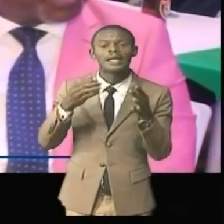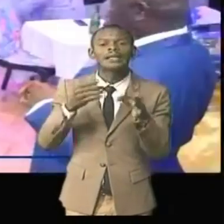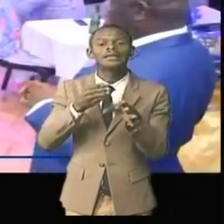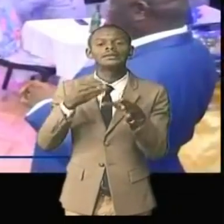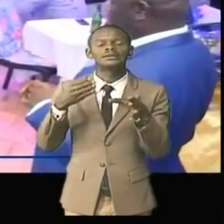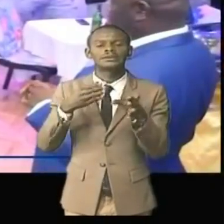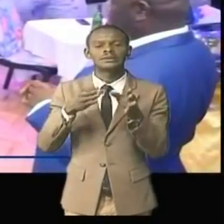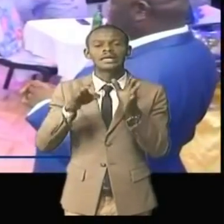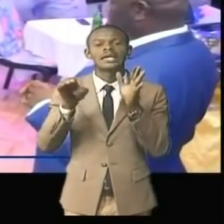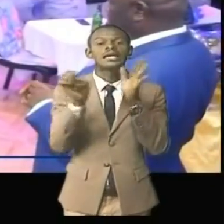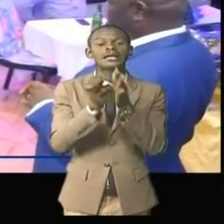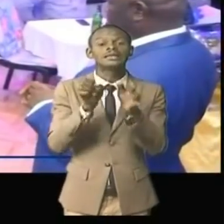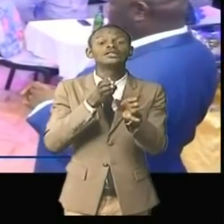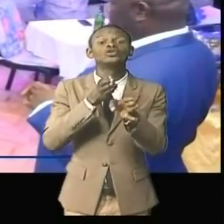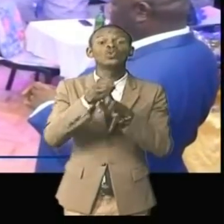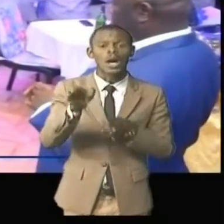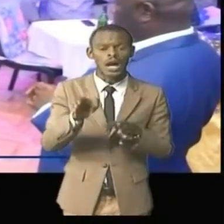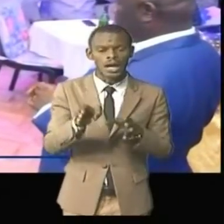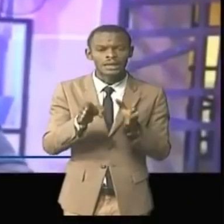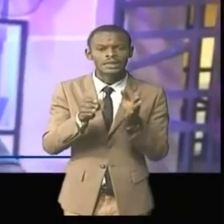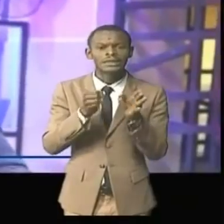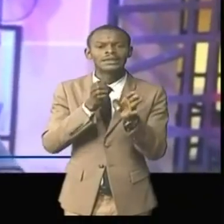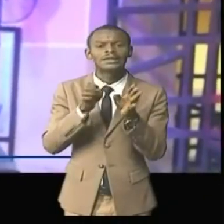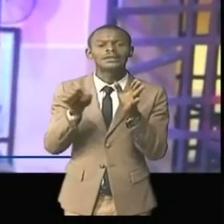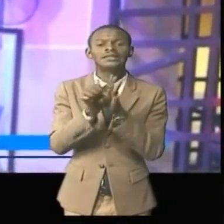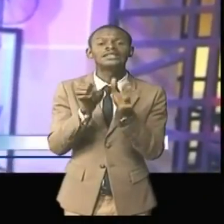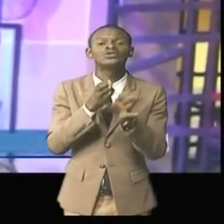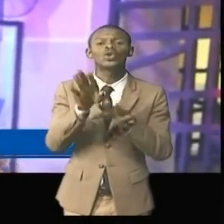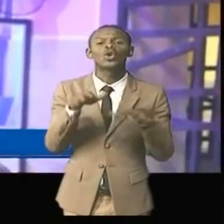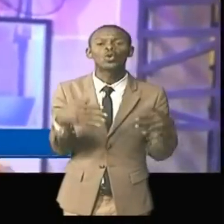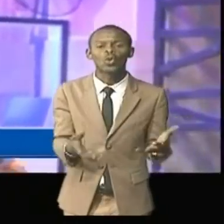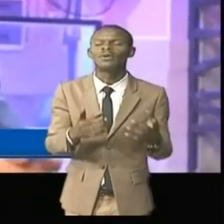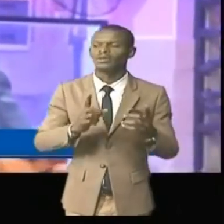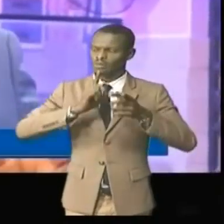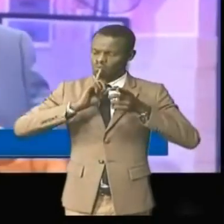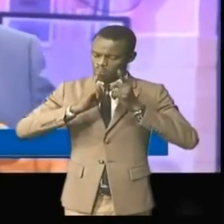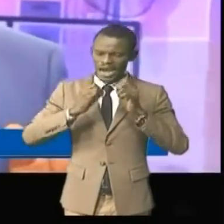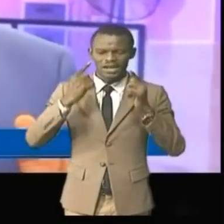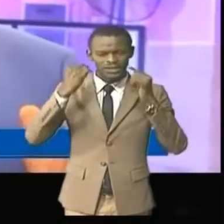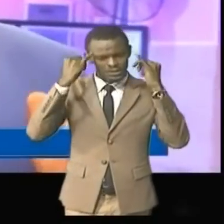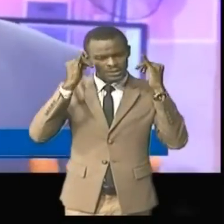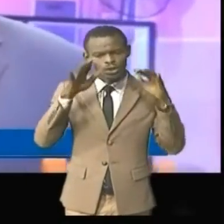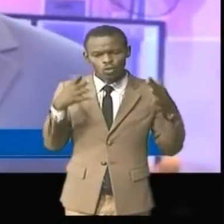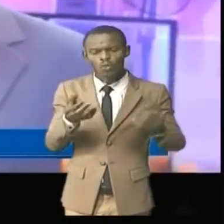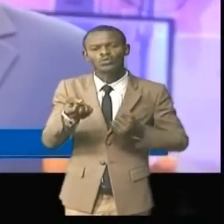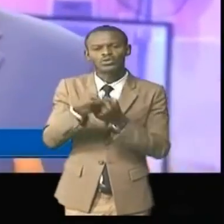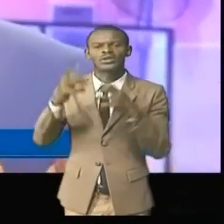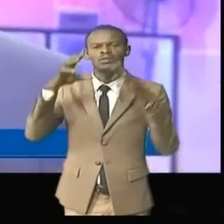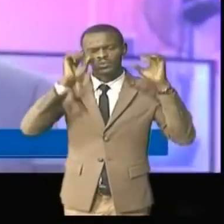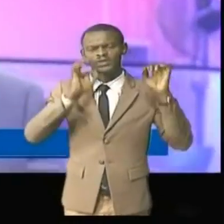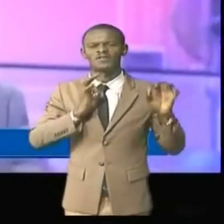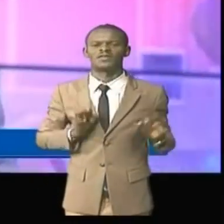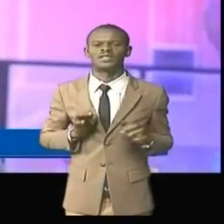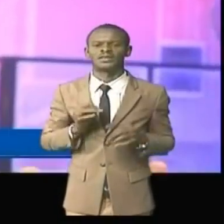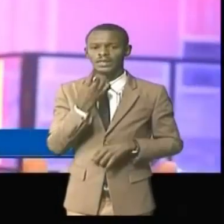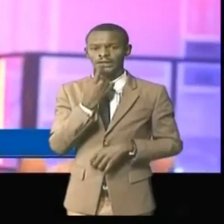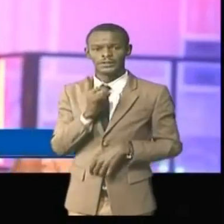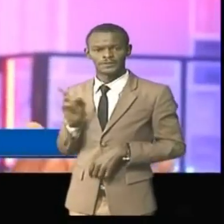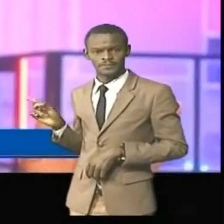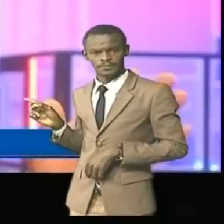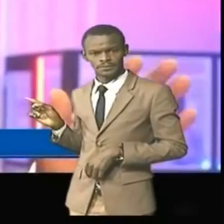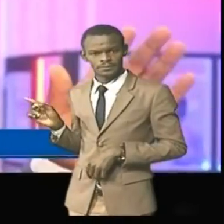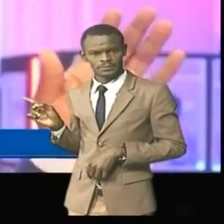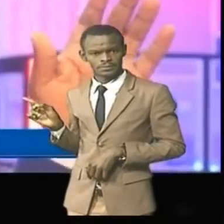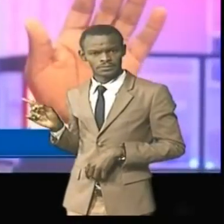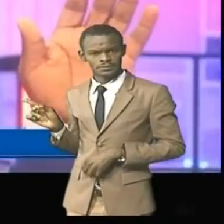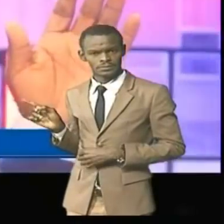Bomoko, Clément Minga, circonscrit l'événement. Comme le veut bien notre devise, Bomoko c'est l'excellence.